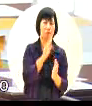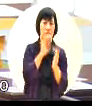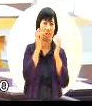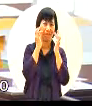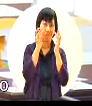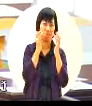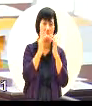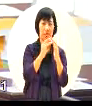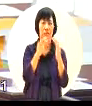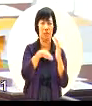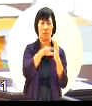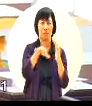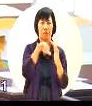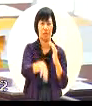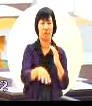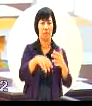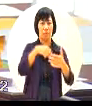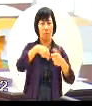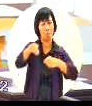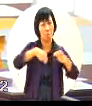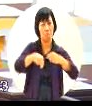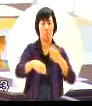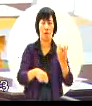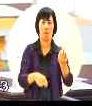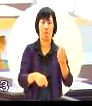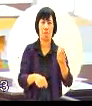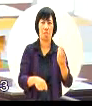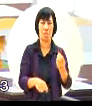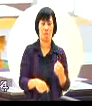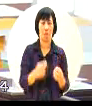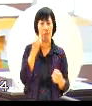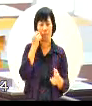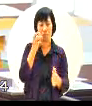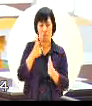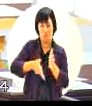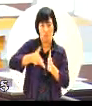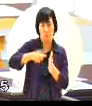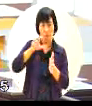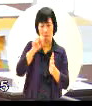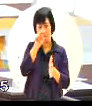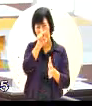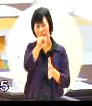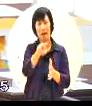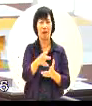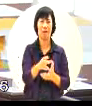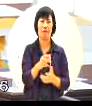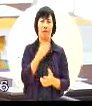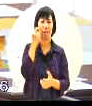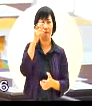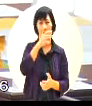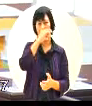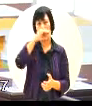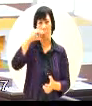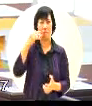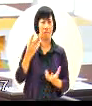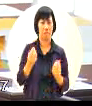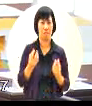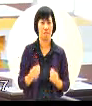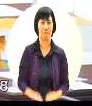老旧啊，佮规划也无好，所以伫火车头前出来看到足不雅观的。我相信咱捷运站